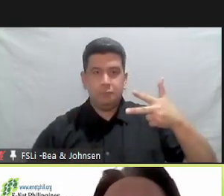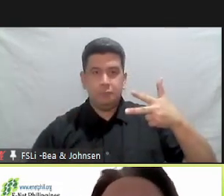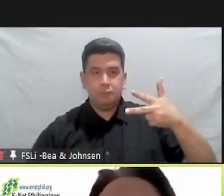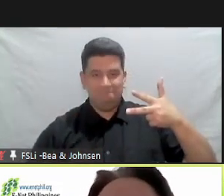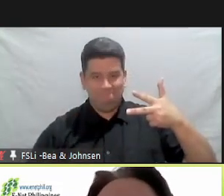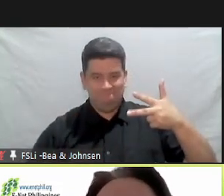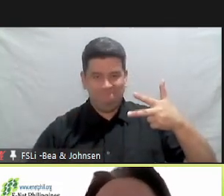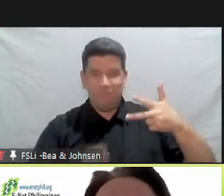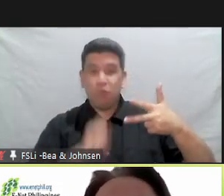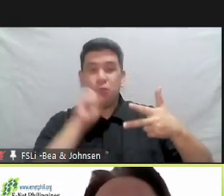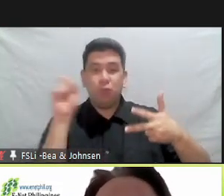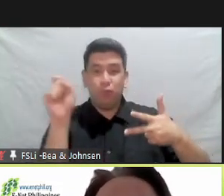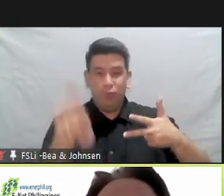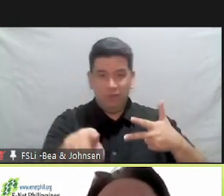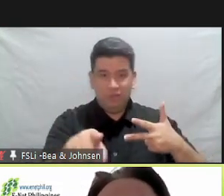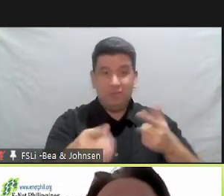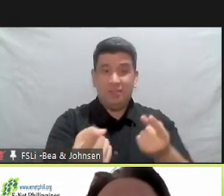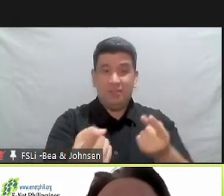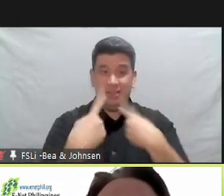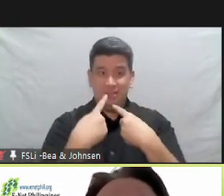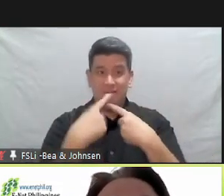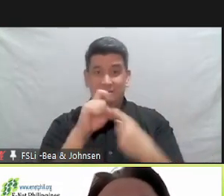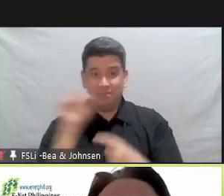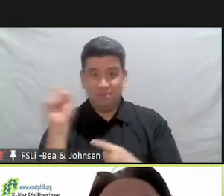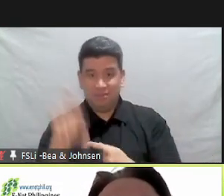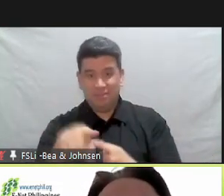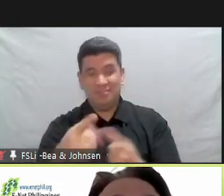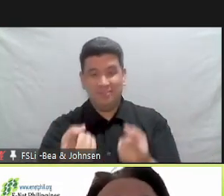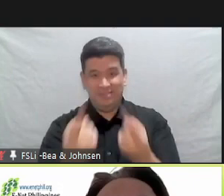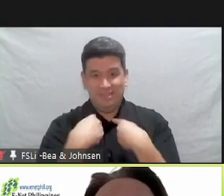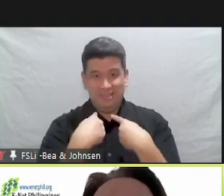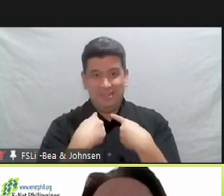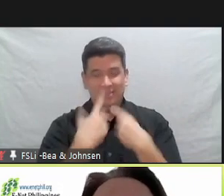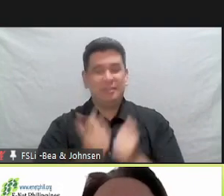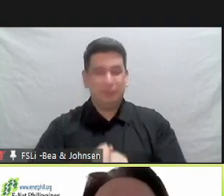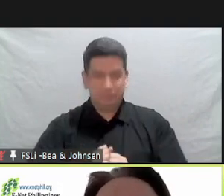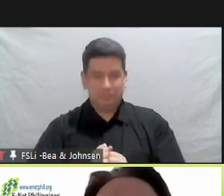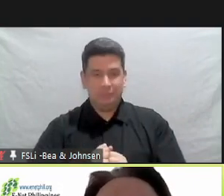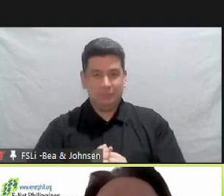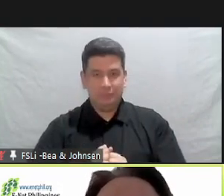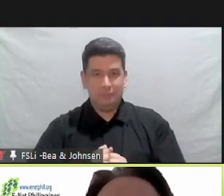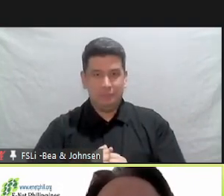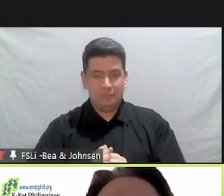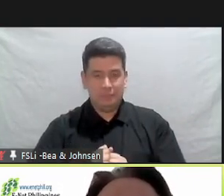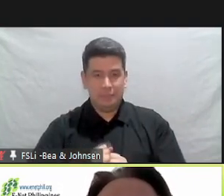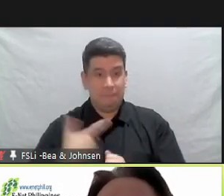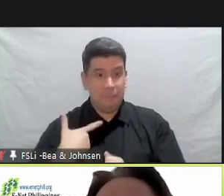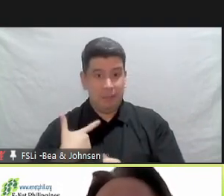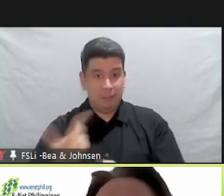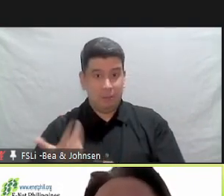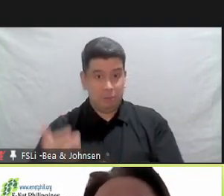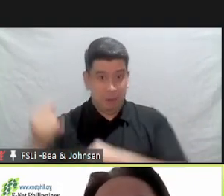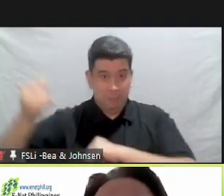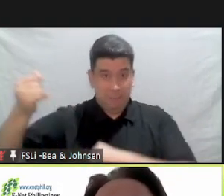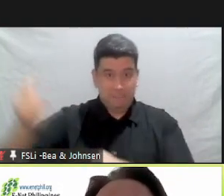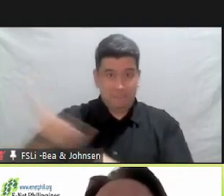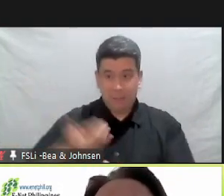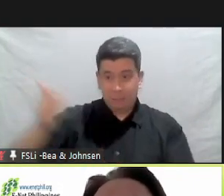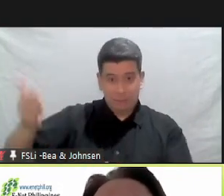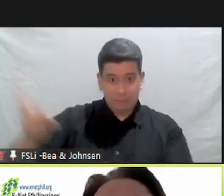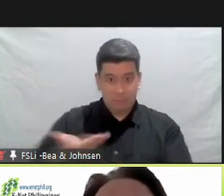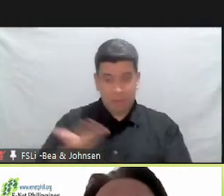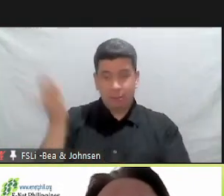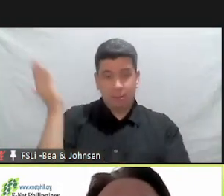answer portion natin, ano, kung saan maaliban sa pagtatanong, no, sa ating mga naimbitahang mga tagapagsalita,